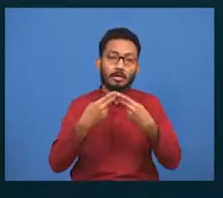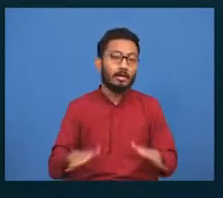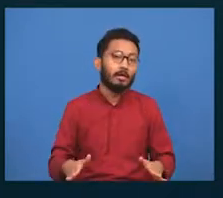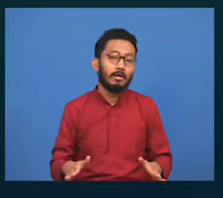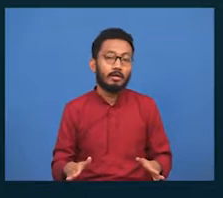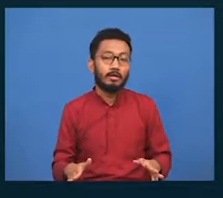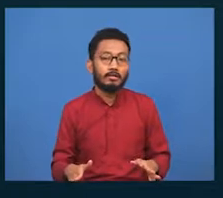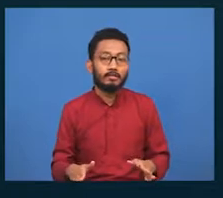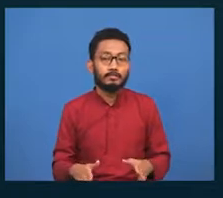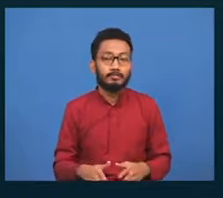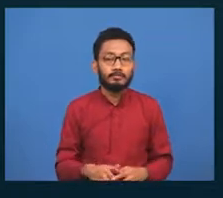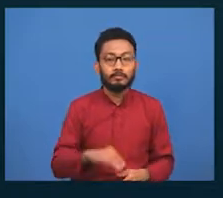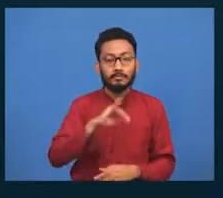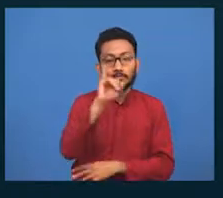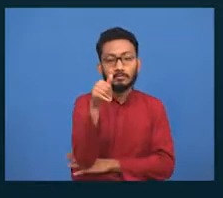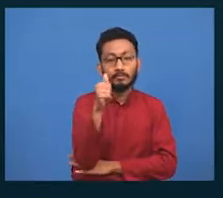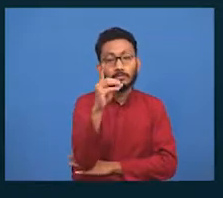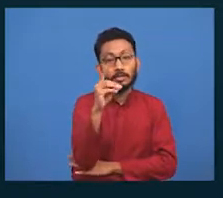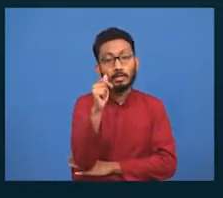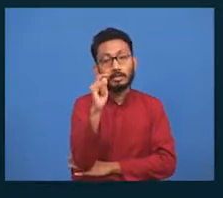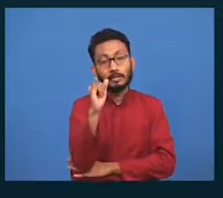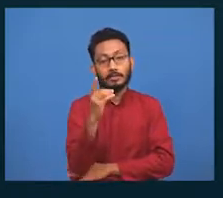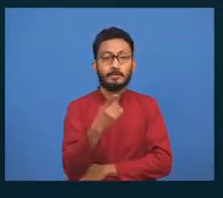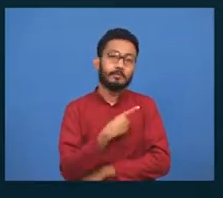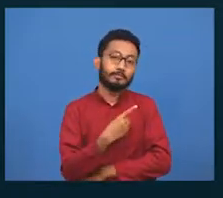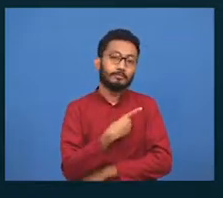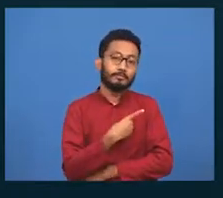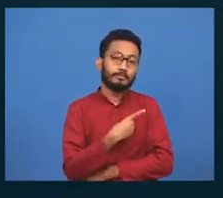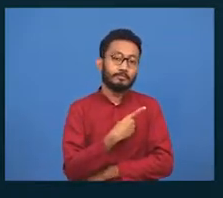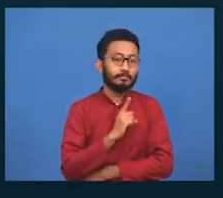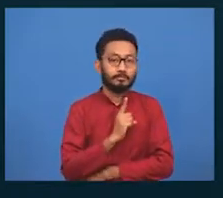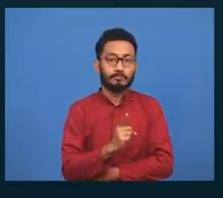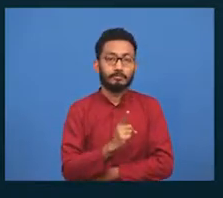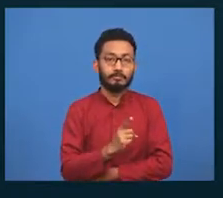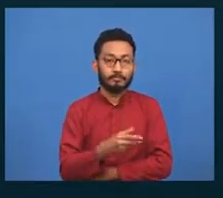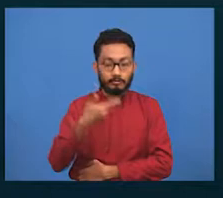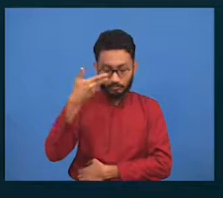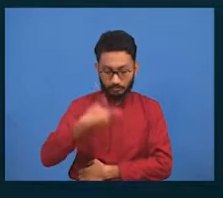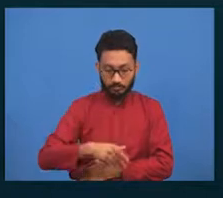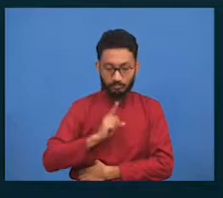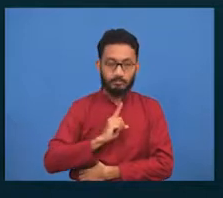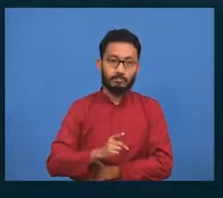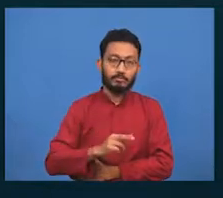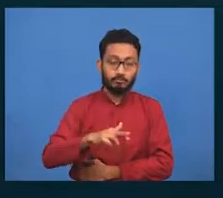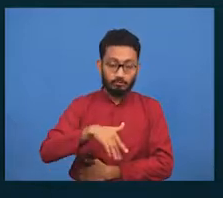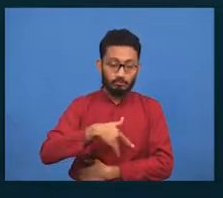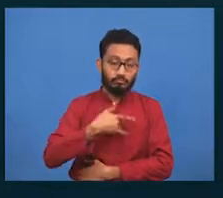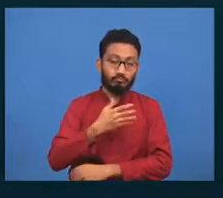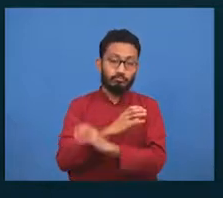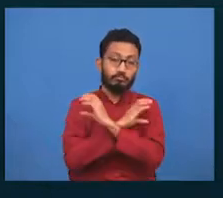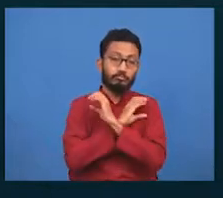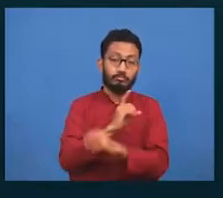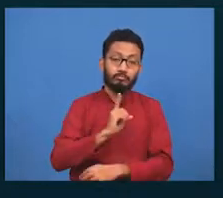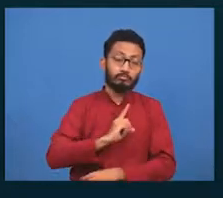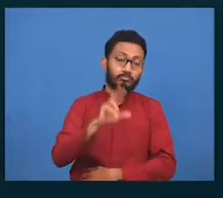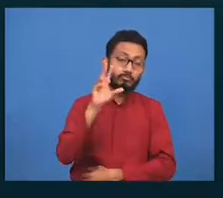Muslim dan tiada rasa cinta pada agama dalam diri. Dan kedua,